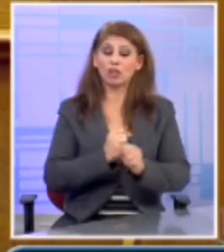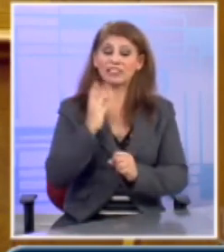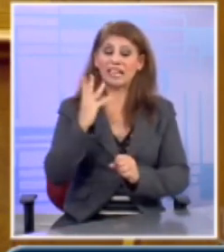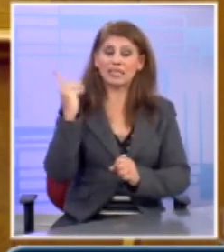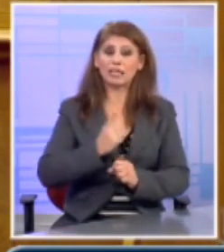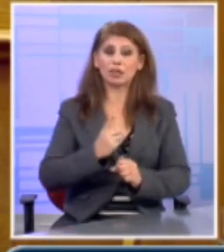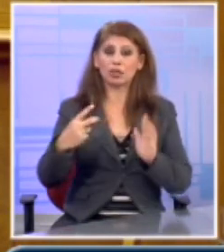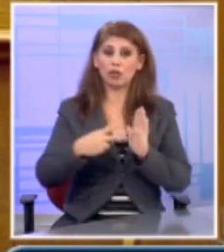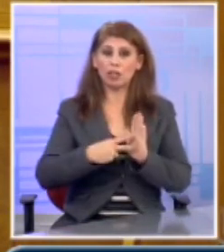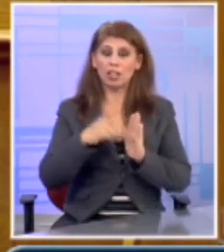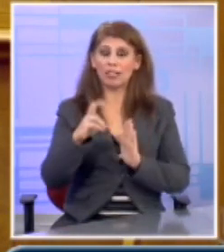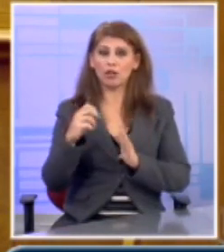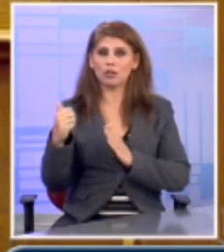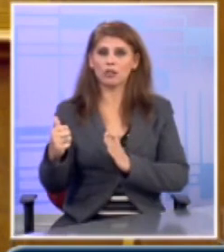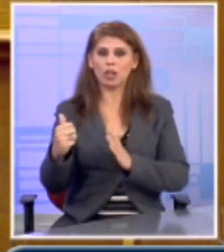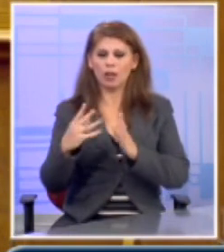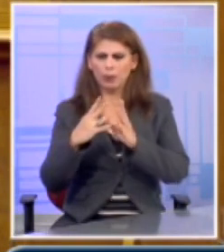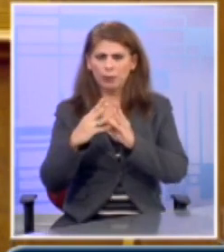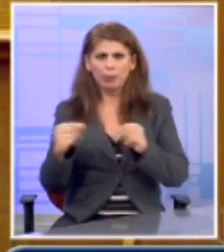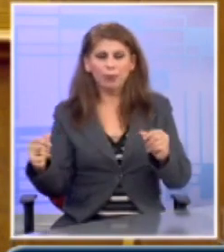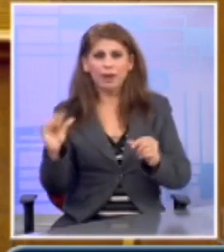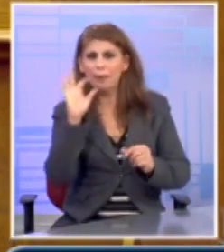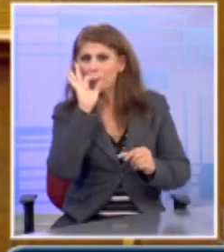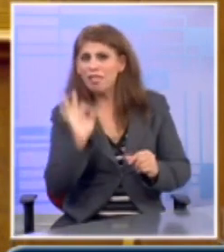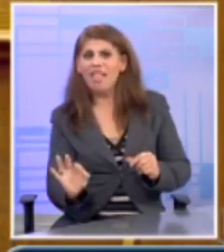το 2026 θα εξαφανίζονταν, θα ήταν μηδέν.